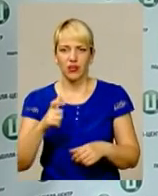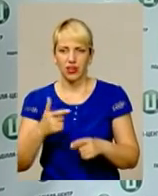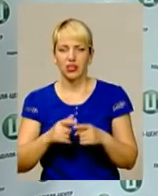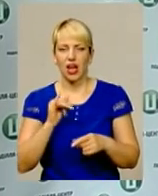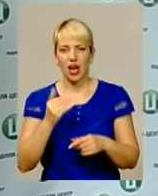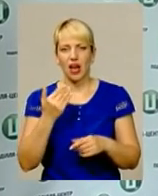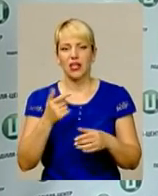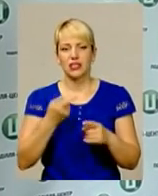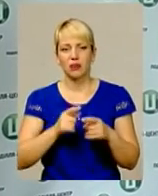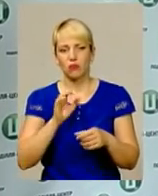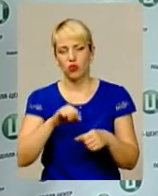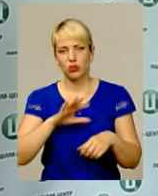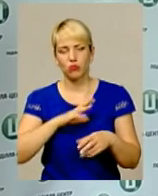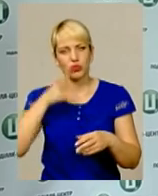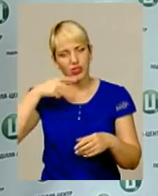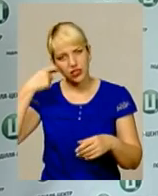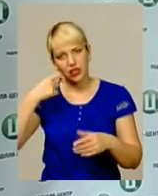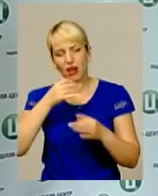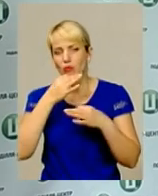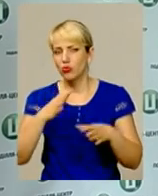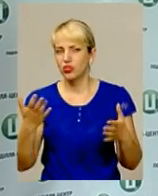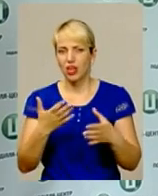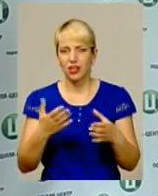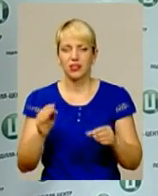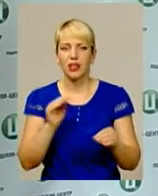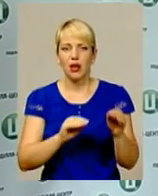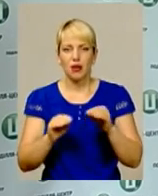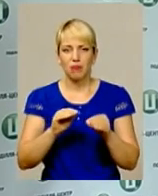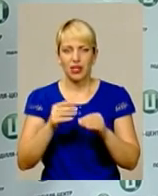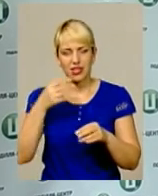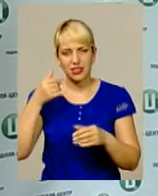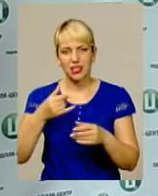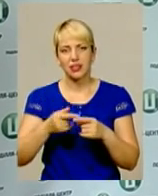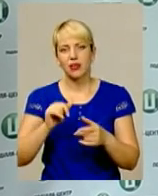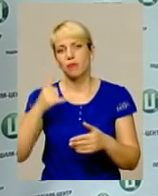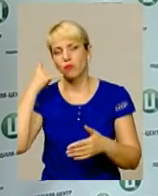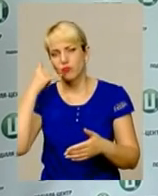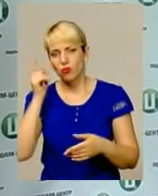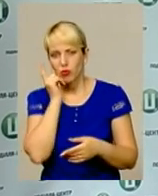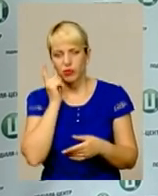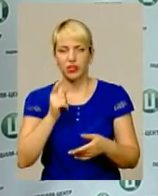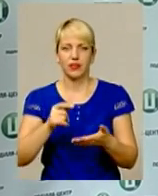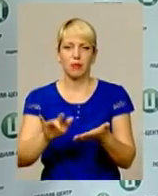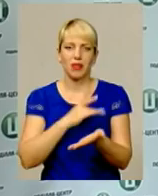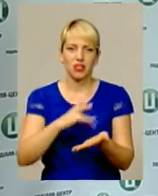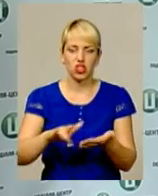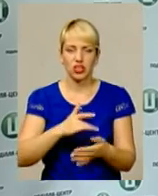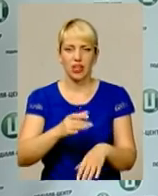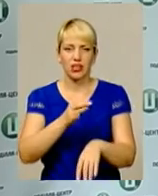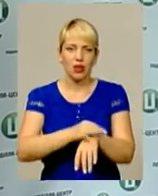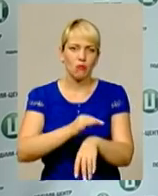вона може бути знята на будь-який мобільний пристрій, починаючи від мобільного телефону, закінчуючи планшетом, чи навіть, я не